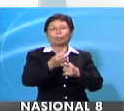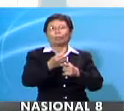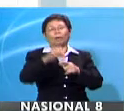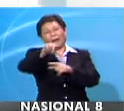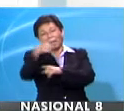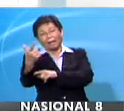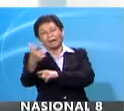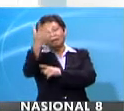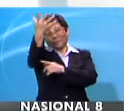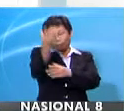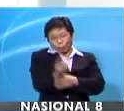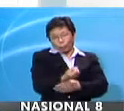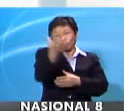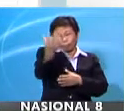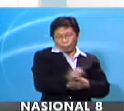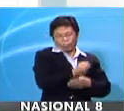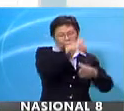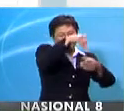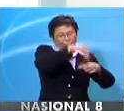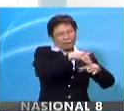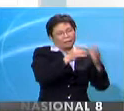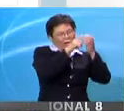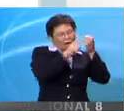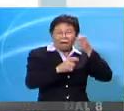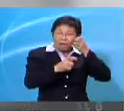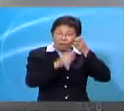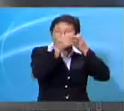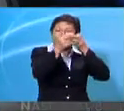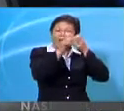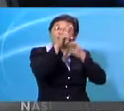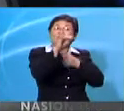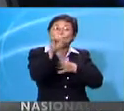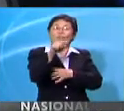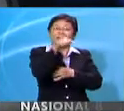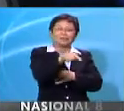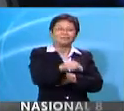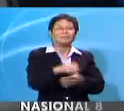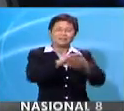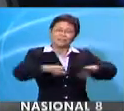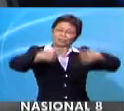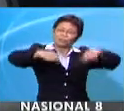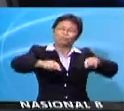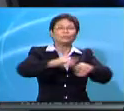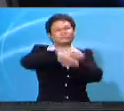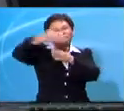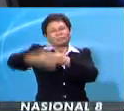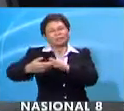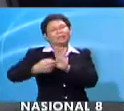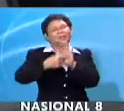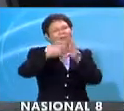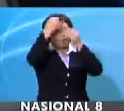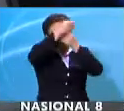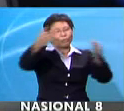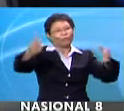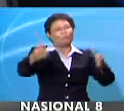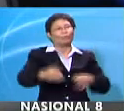aplikasi MyKira GST ini pada gadget Android anda. Selamat mencuba. Setakat ini saja paparan info teknologi dan gadget minggu